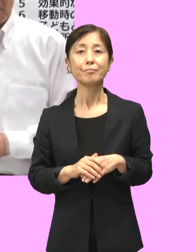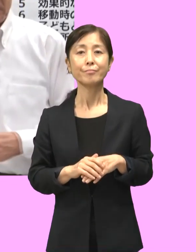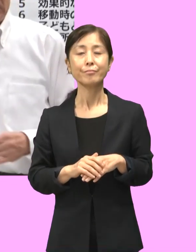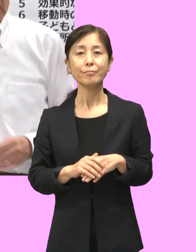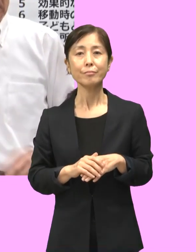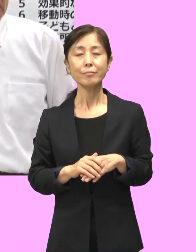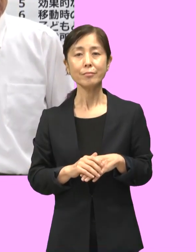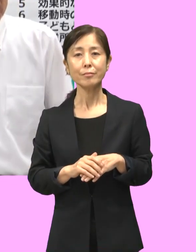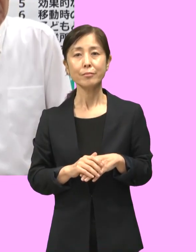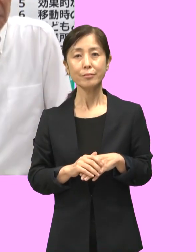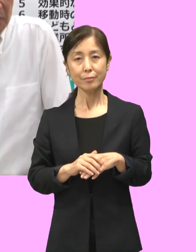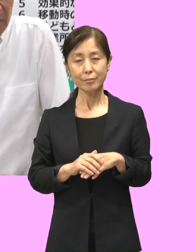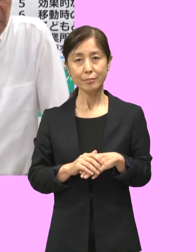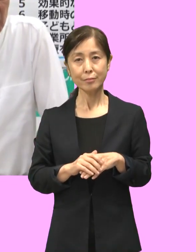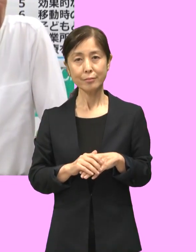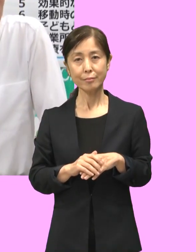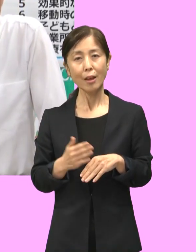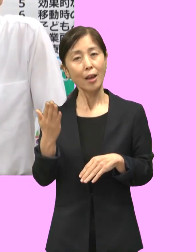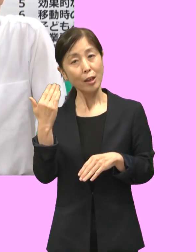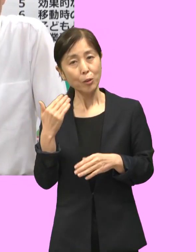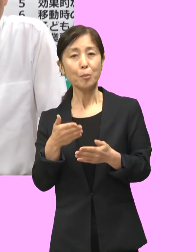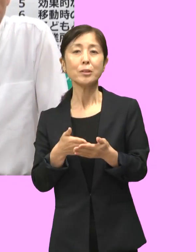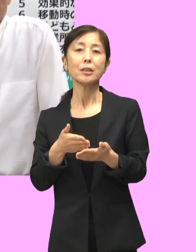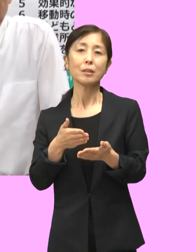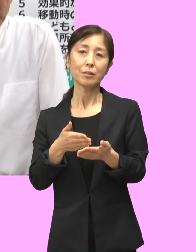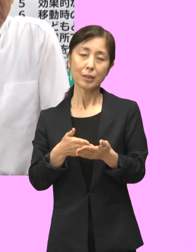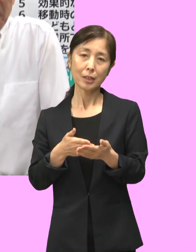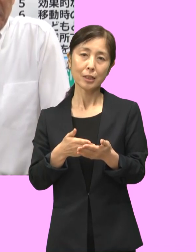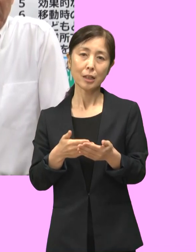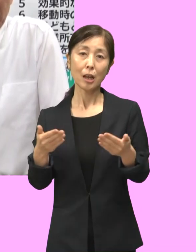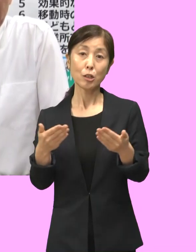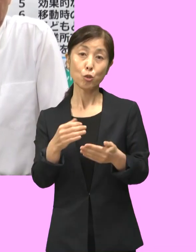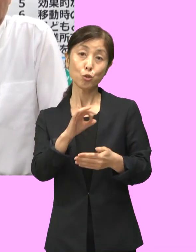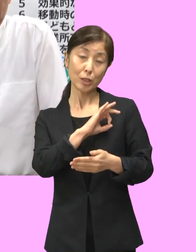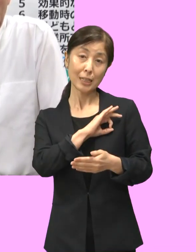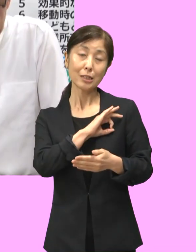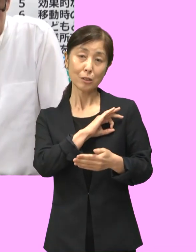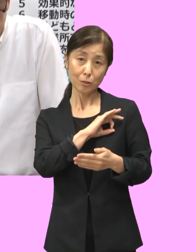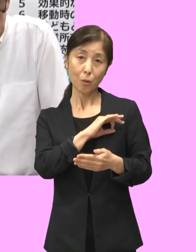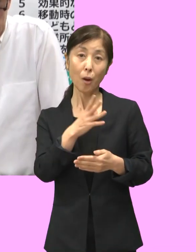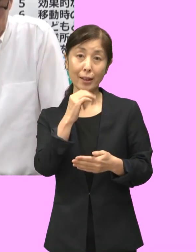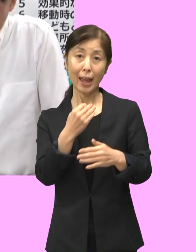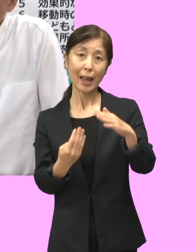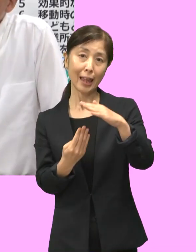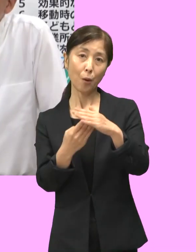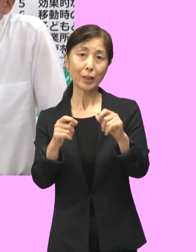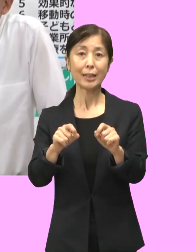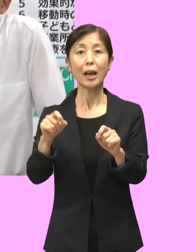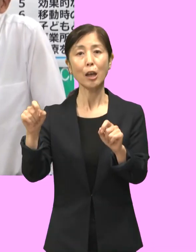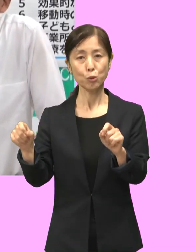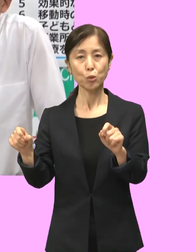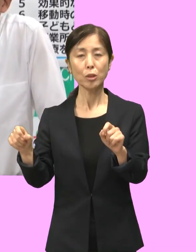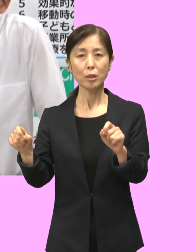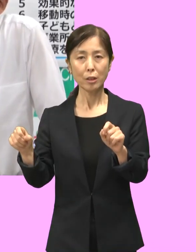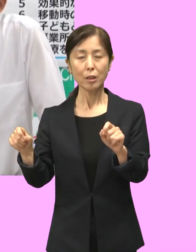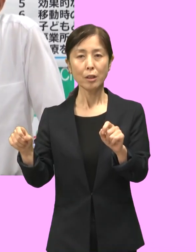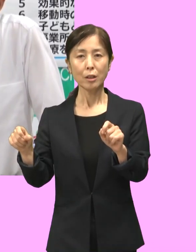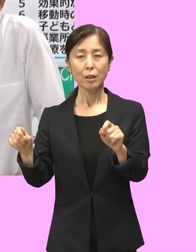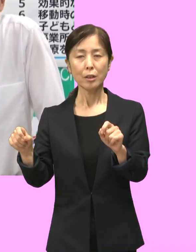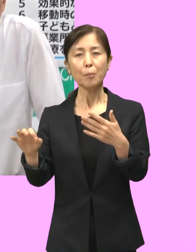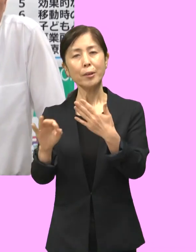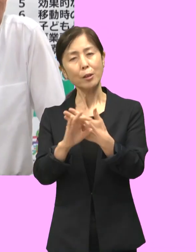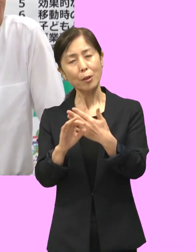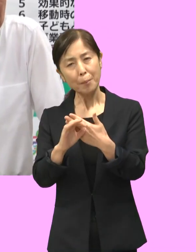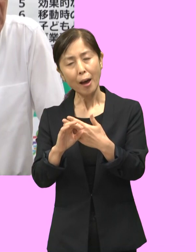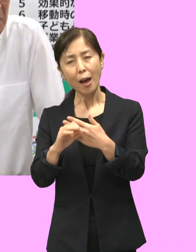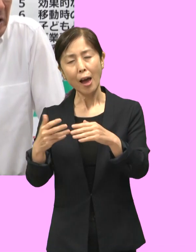先ほど最初の条例で申し上げました通り、職員の定年を引き上げていくわけですけれども、そこまでず